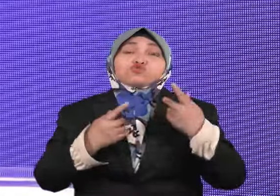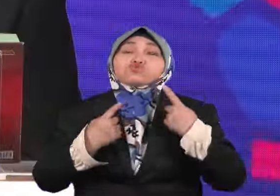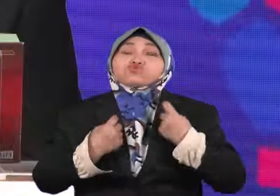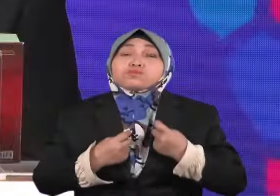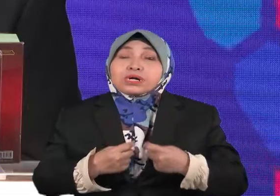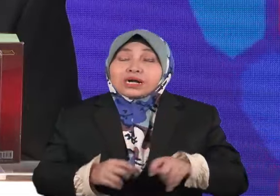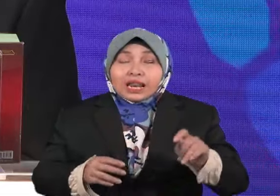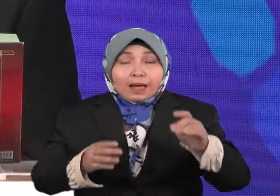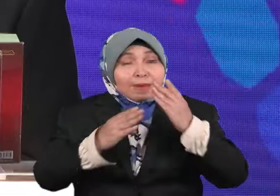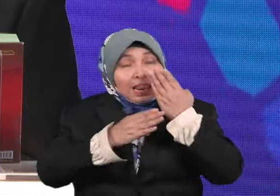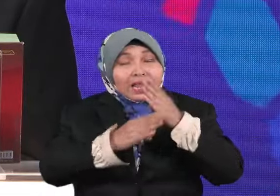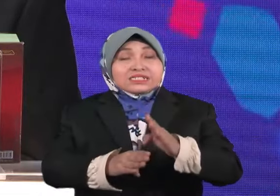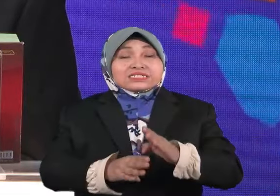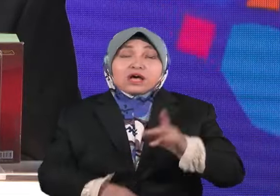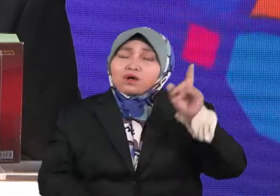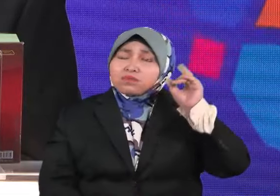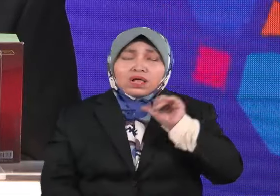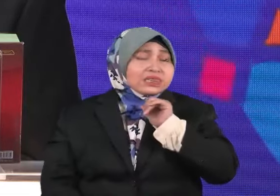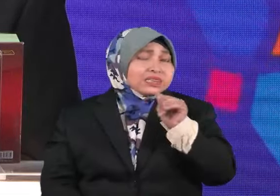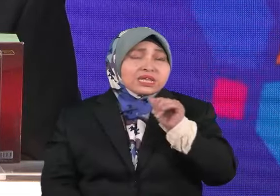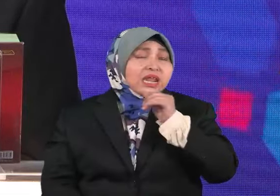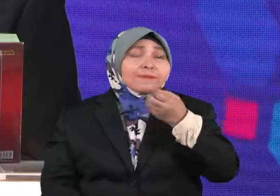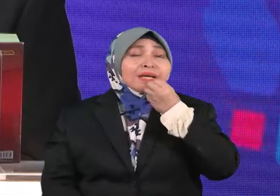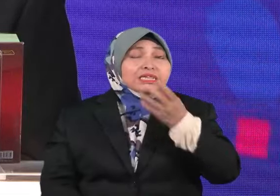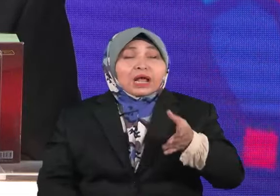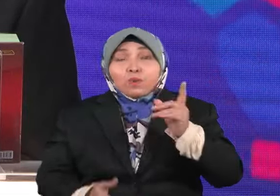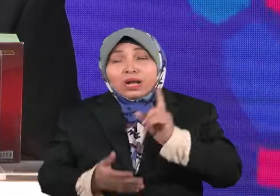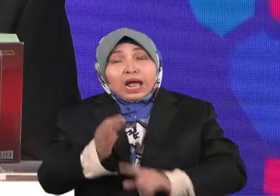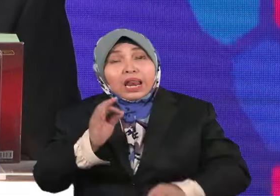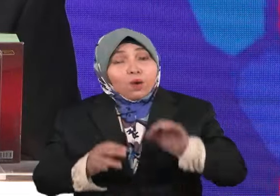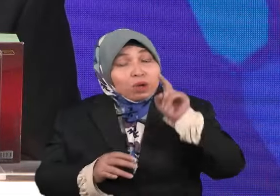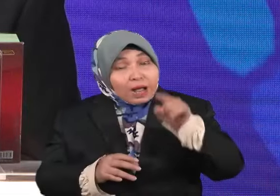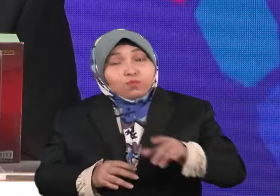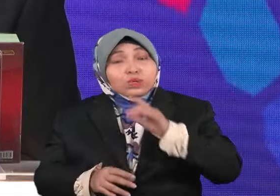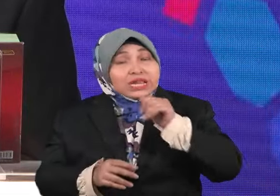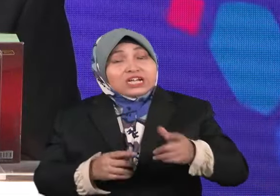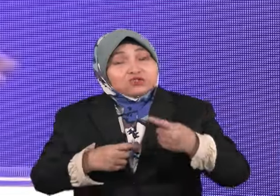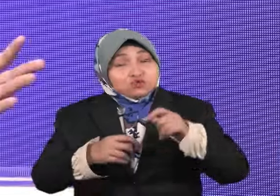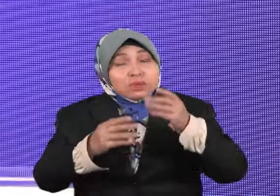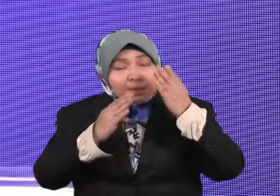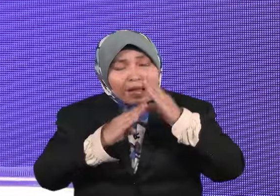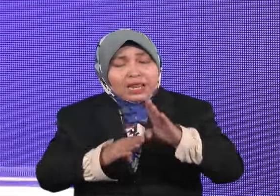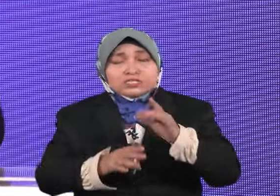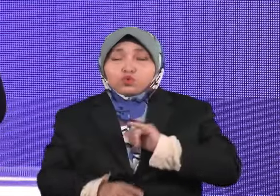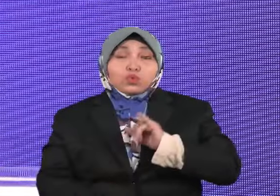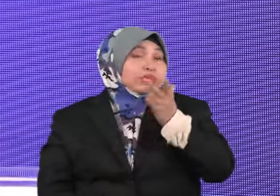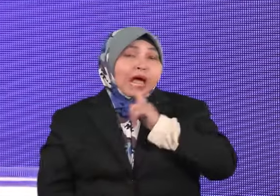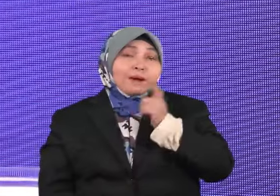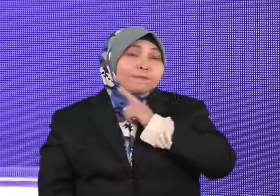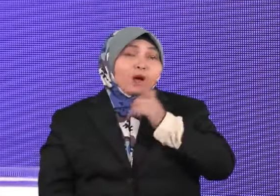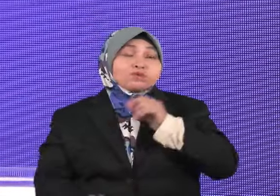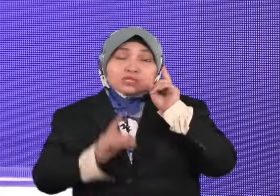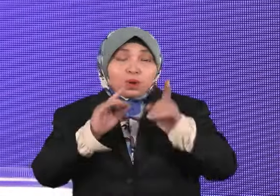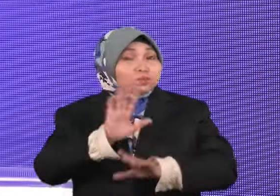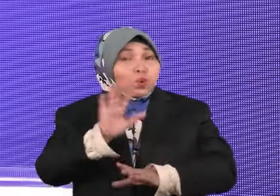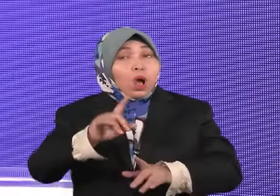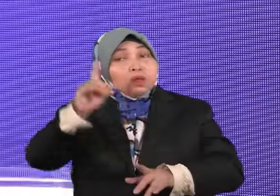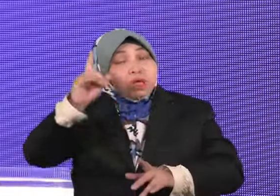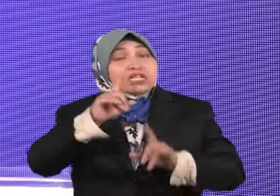Ha, kan, cubalah balas. Allah tak nyatakan bahawa kalau kamu tak cuba balas aku tak nak jawab, tak. Allah kata Allah jawab